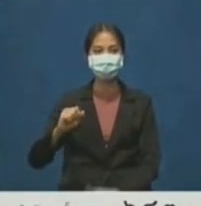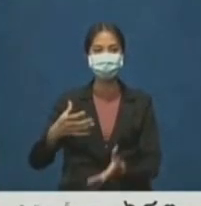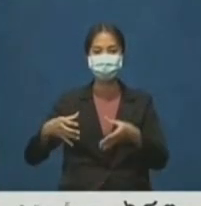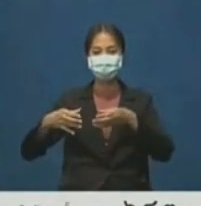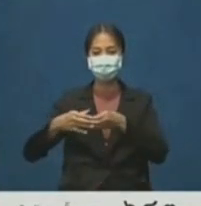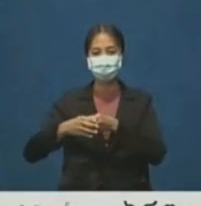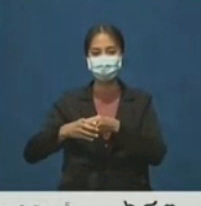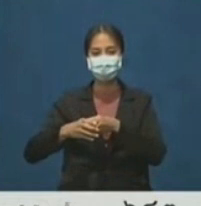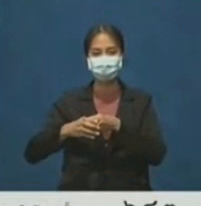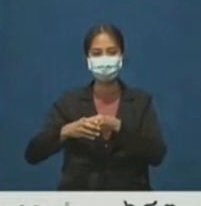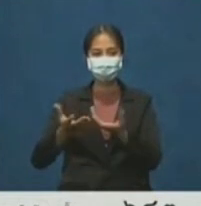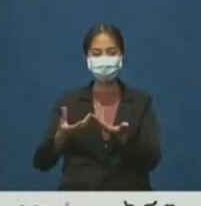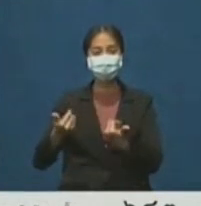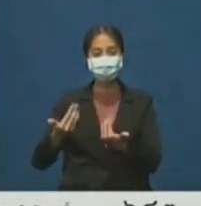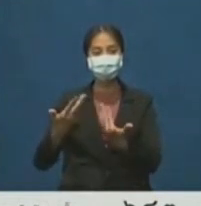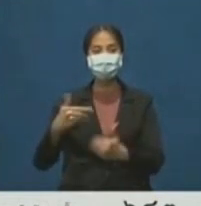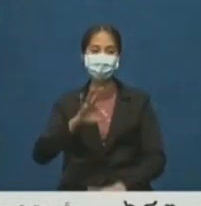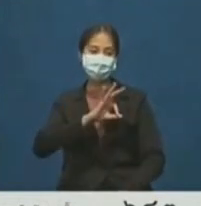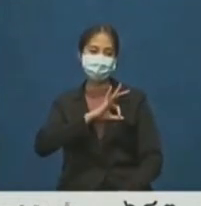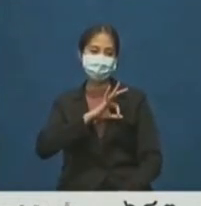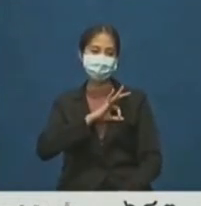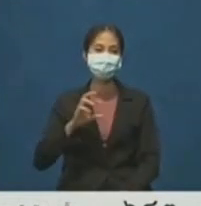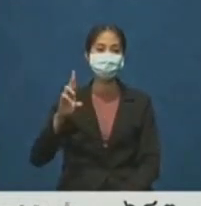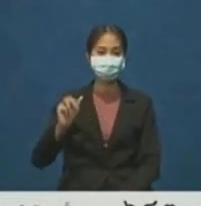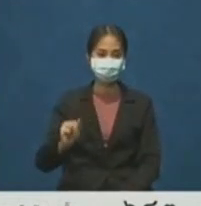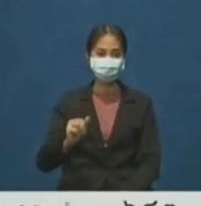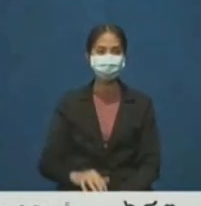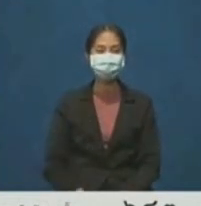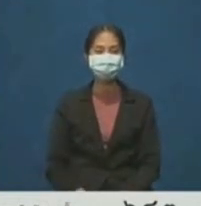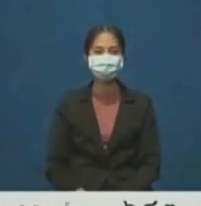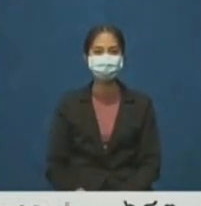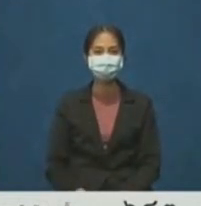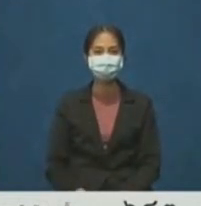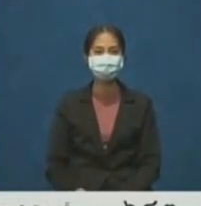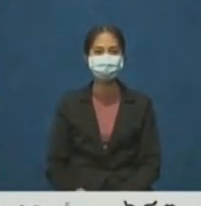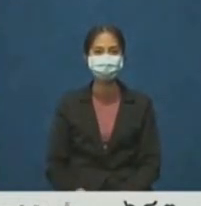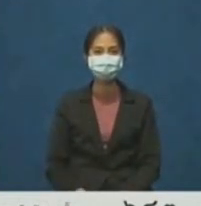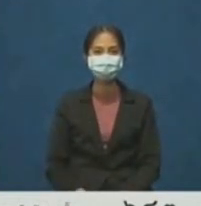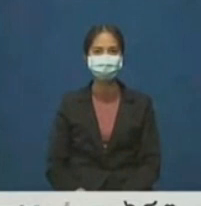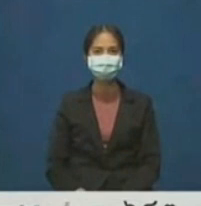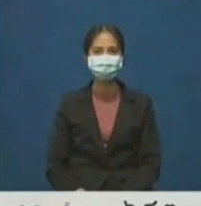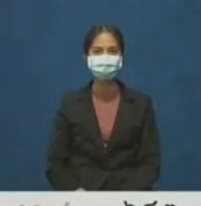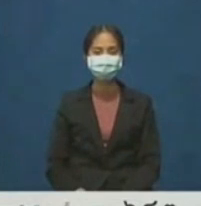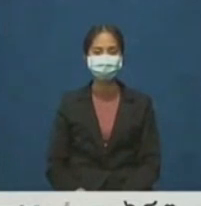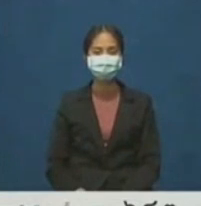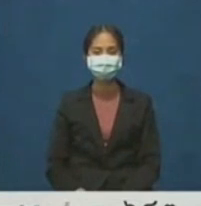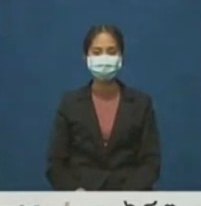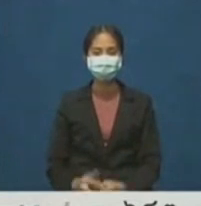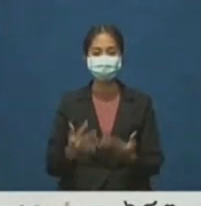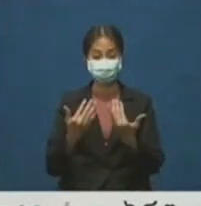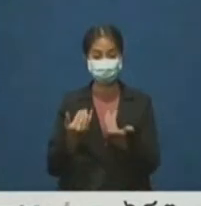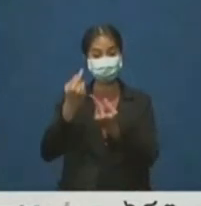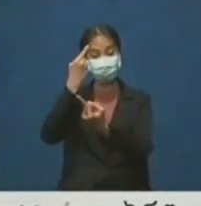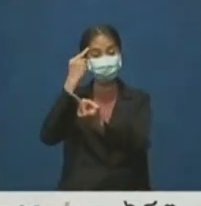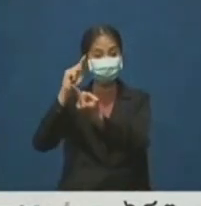ายชื่อพรรคประชาชาติในฐานะสมาชิกรัฐสภาท่านประธานที่เคารพครับในหมวดหนึ่